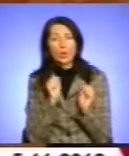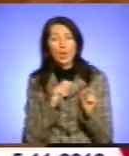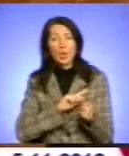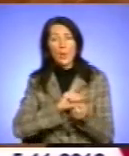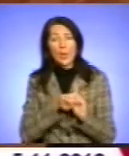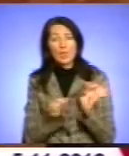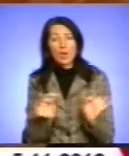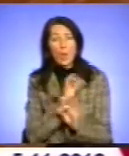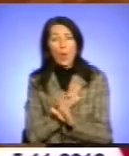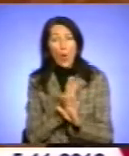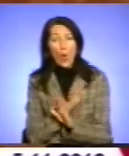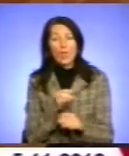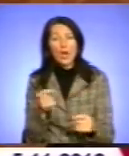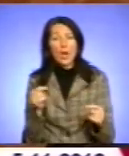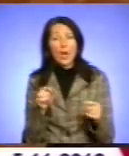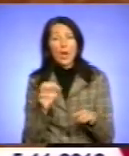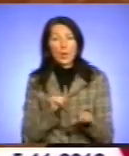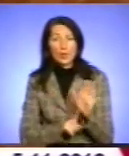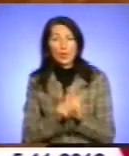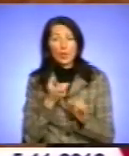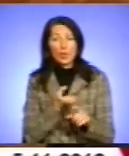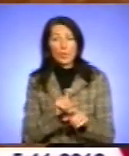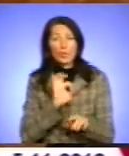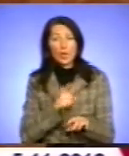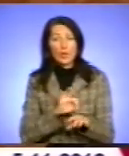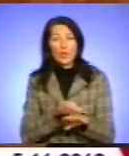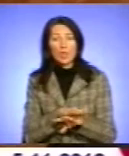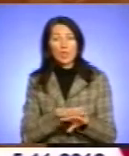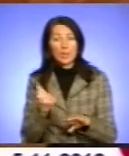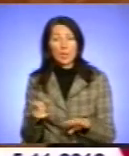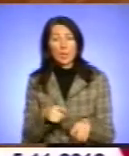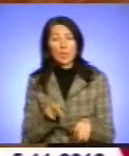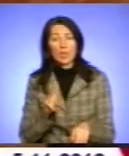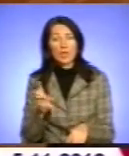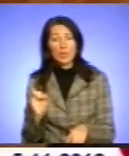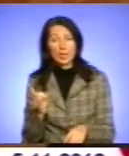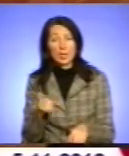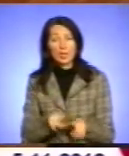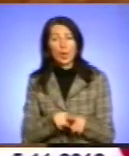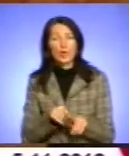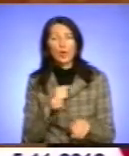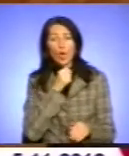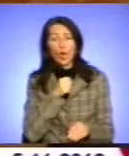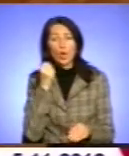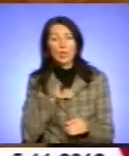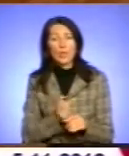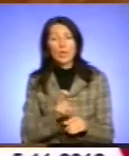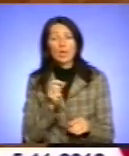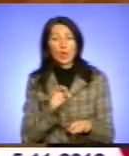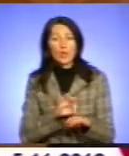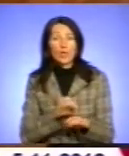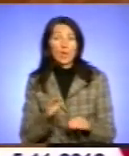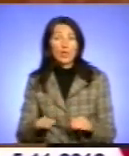і відповідно тоді починають більше хворіти населення, як дитяче, так і доросле. Ну, більшість цього це хворіє, звичайно,